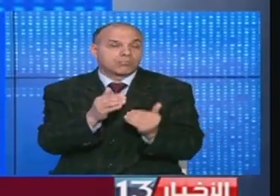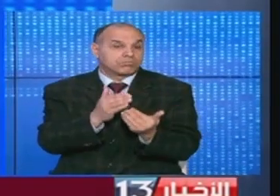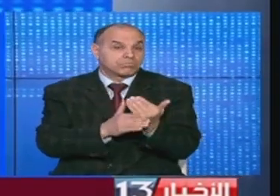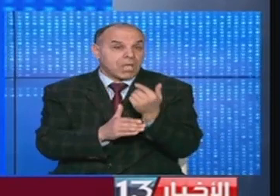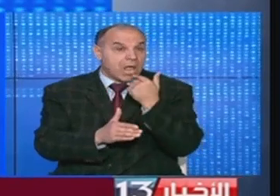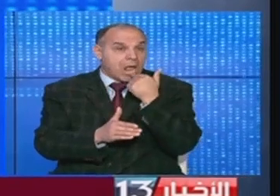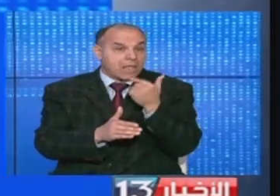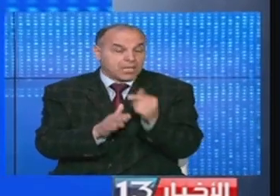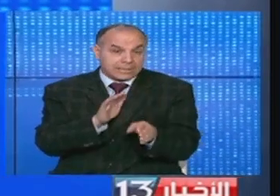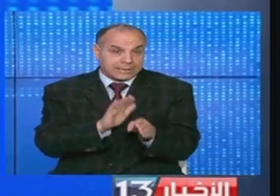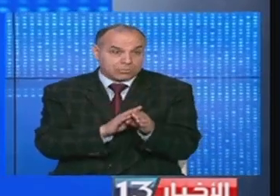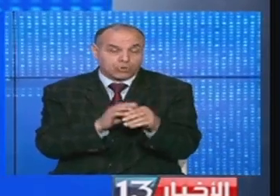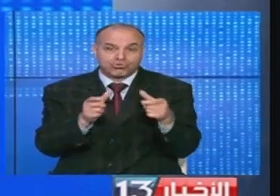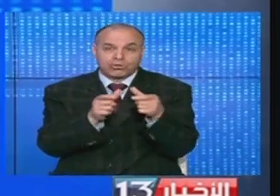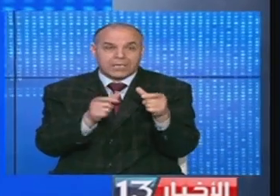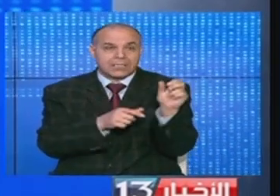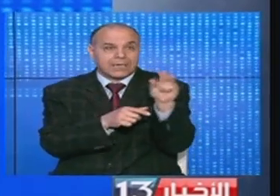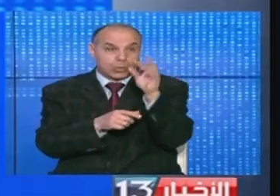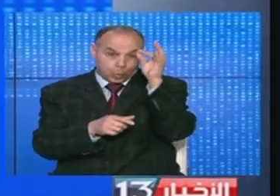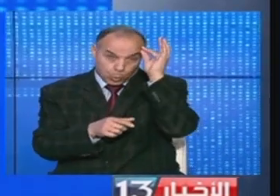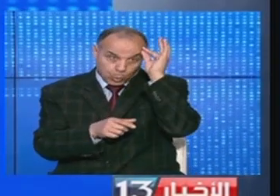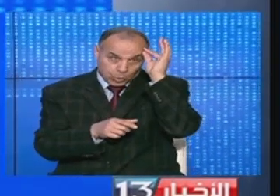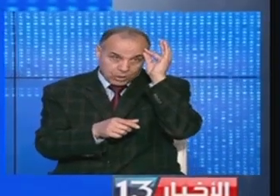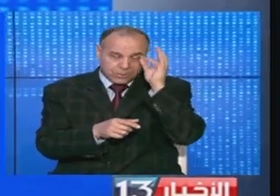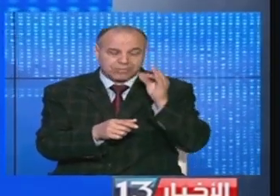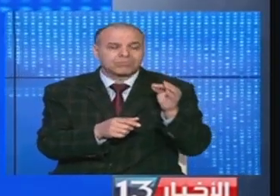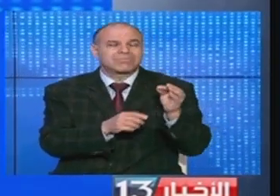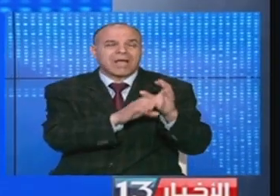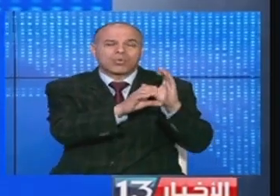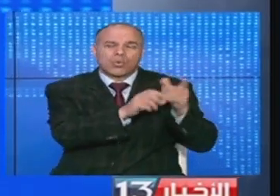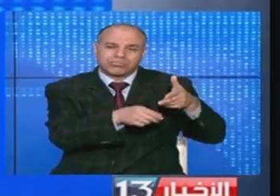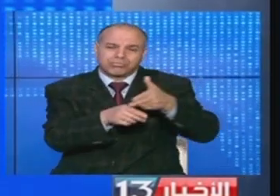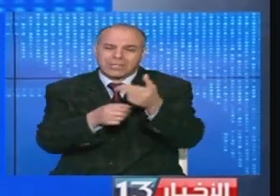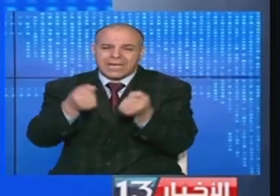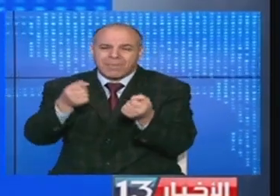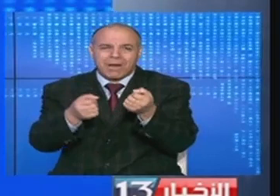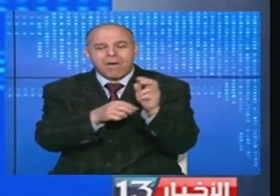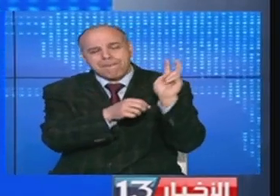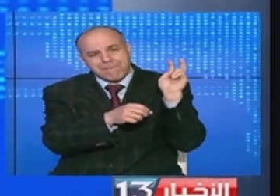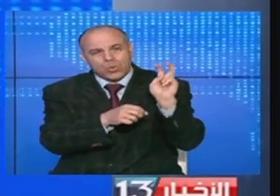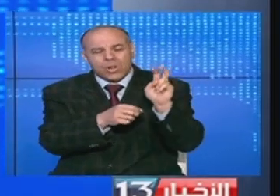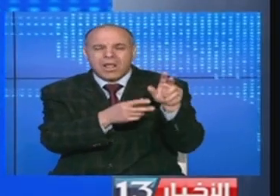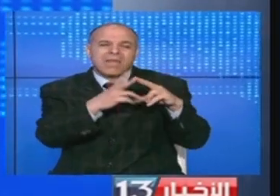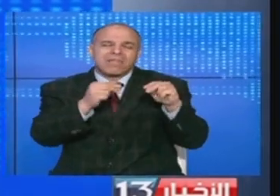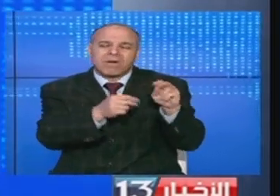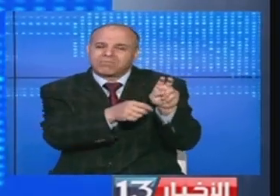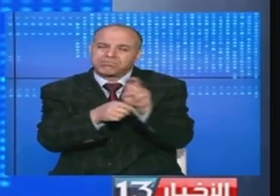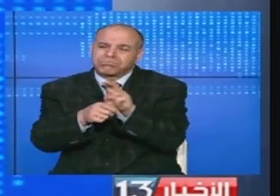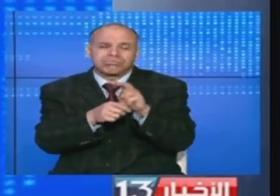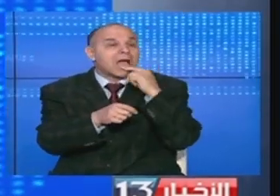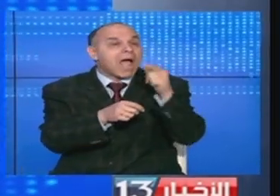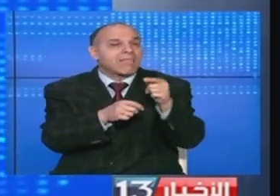حيث انطلقت شركه ونقل تونس بتقييم الطول الحافلات و عربات المترو وتطهيرها حمايه